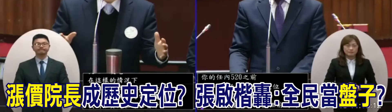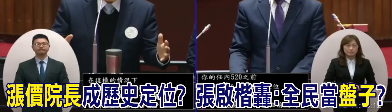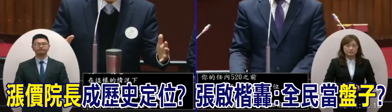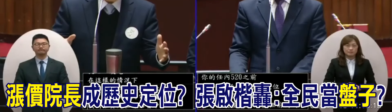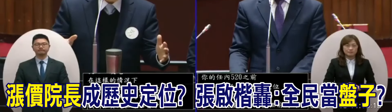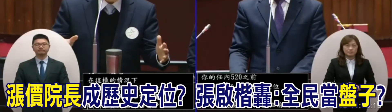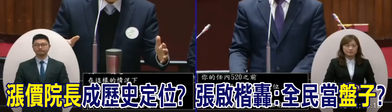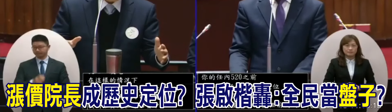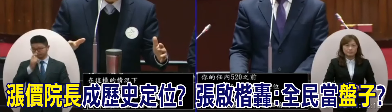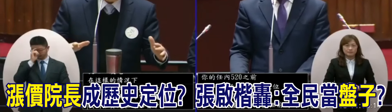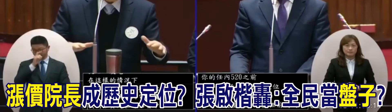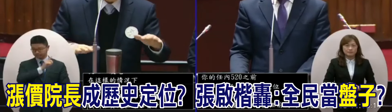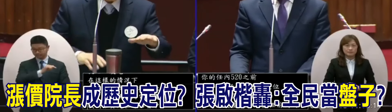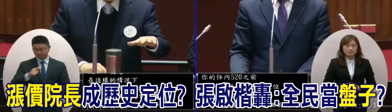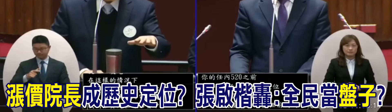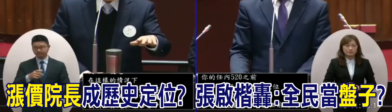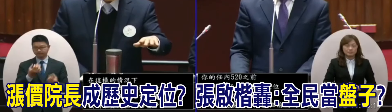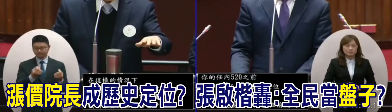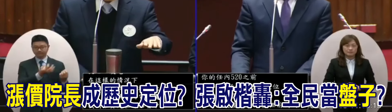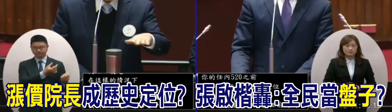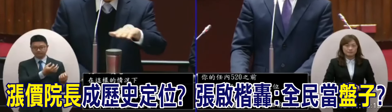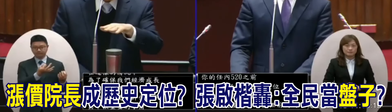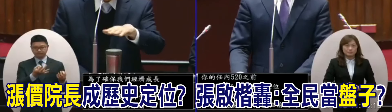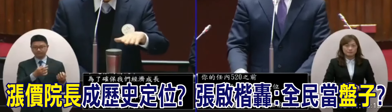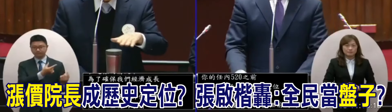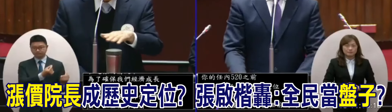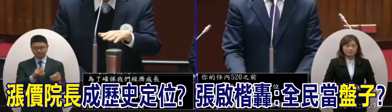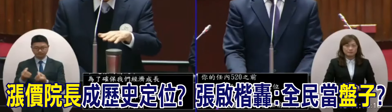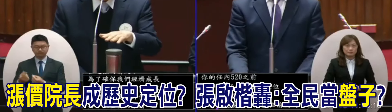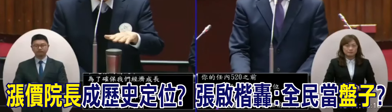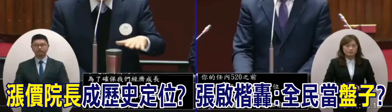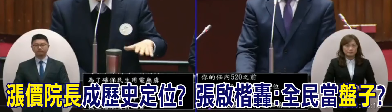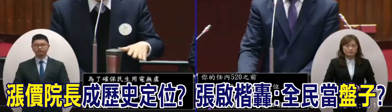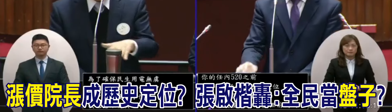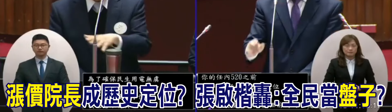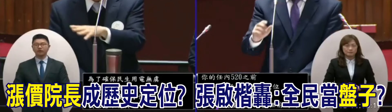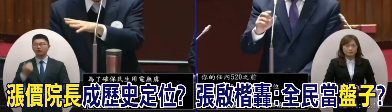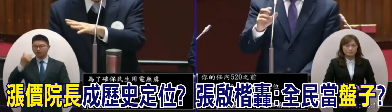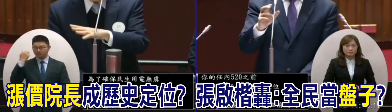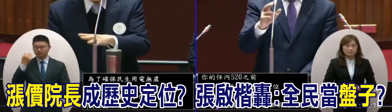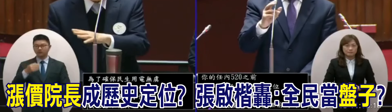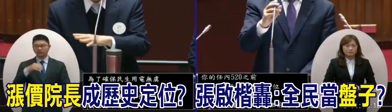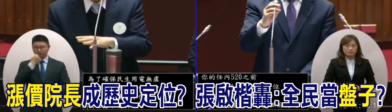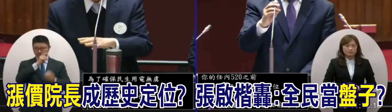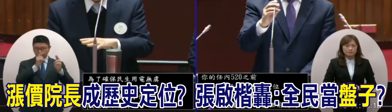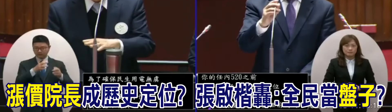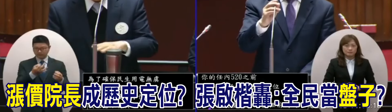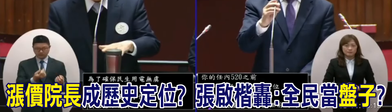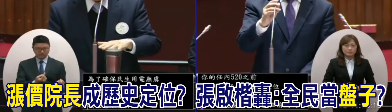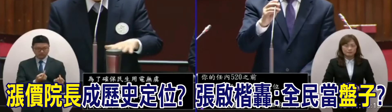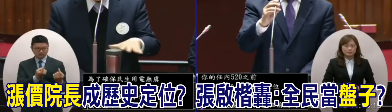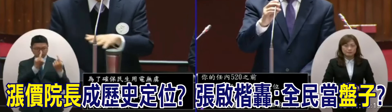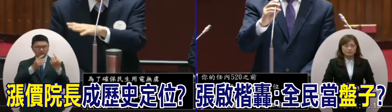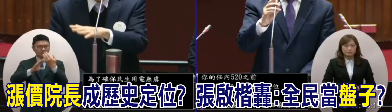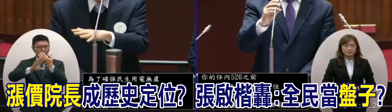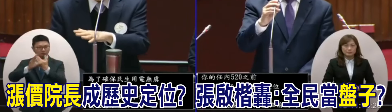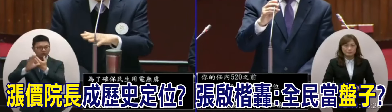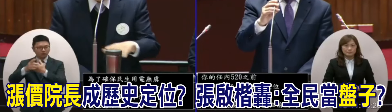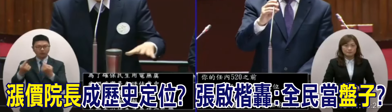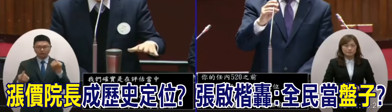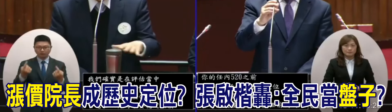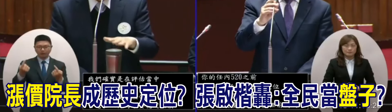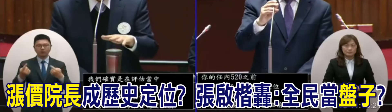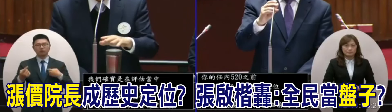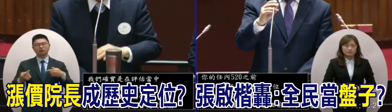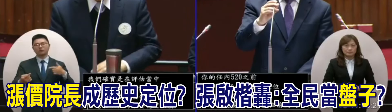这一个物价，那我们台电的涨价的幅度呢都低于全世界所有的国家，所以大部分的国